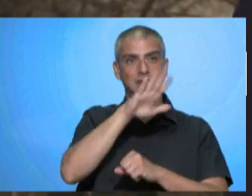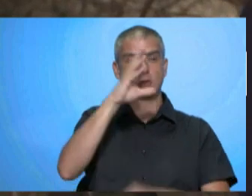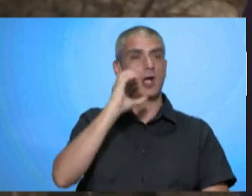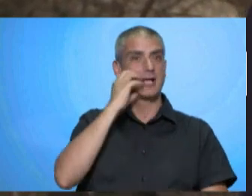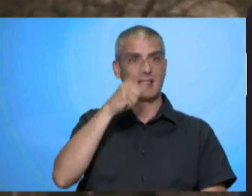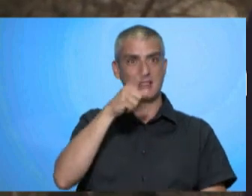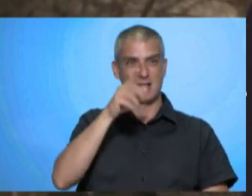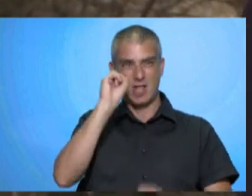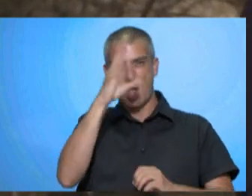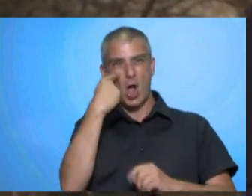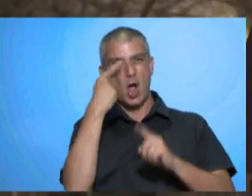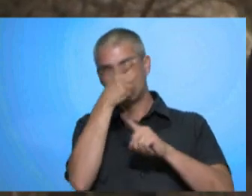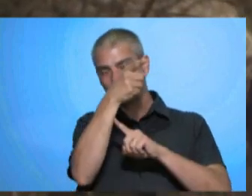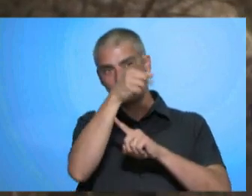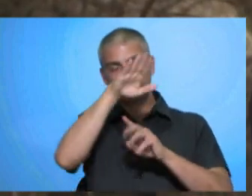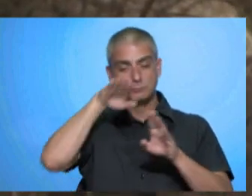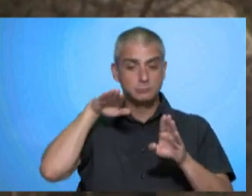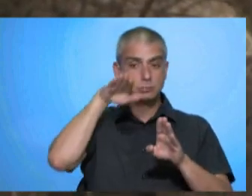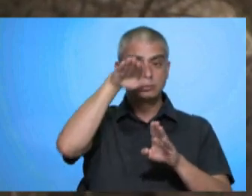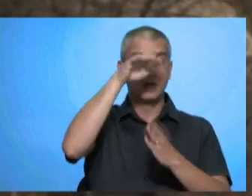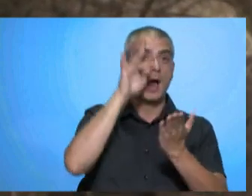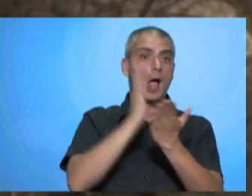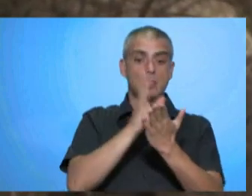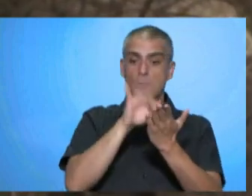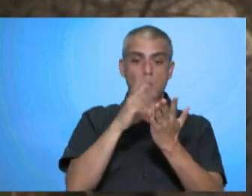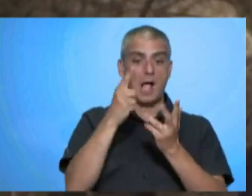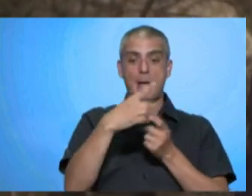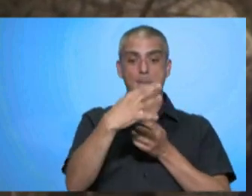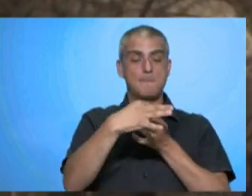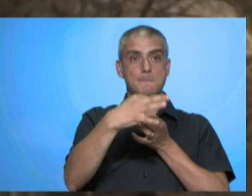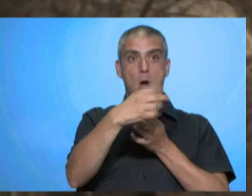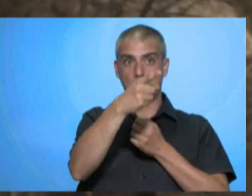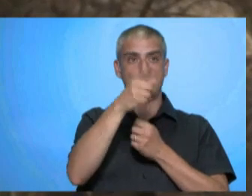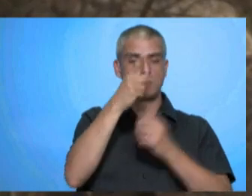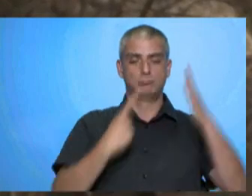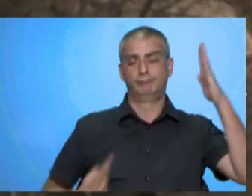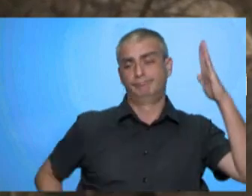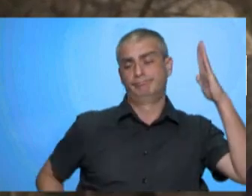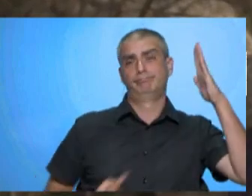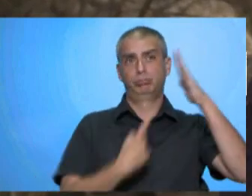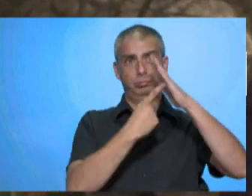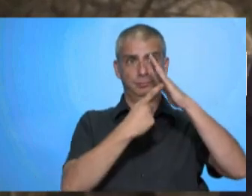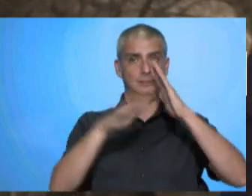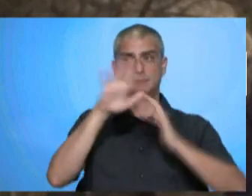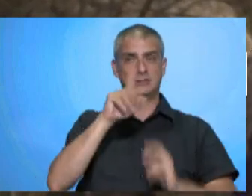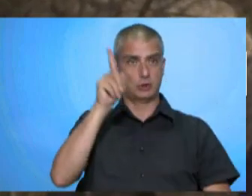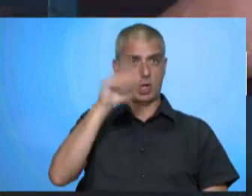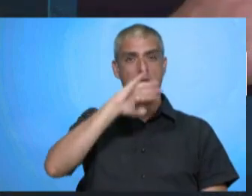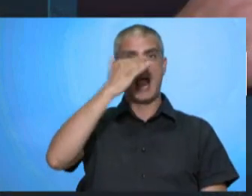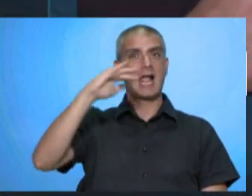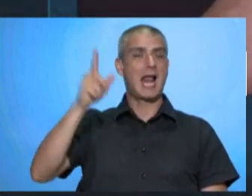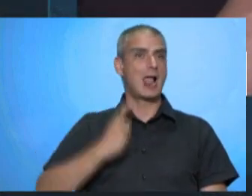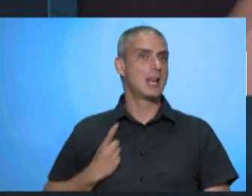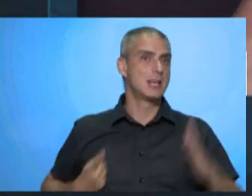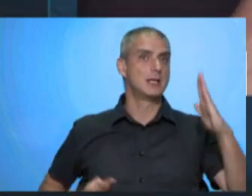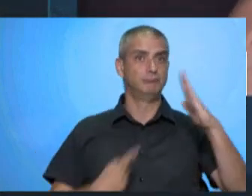האורות הרחוקים שאתם רואים מאחוריי, עד לנקודה ממש כמה מאות מטרים מאחוריי, כאן הוא פעל מטיל ששוגר מהאזור ההוא, מהרי הגליל.